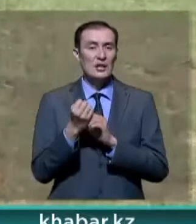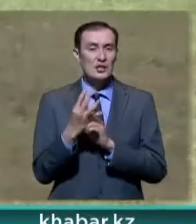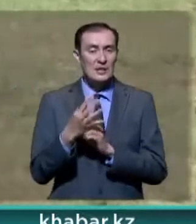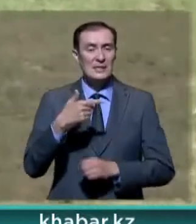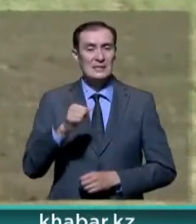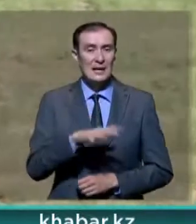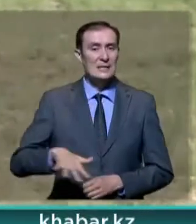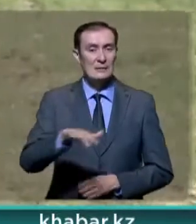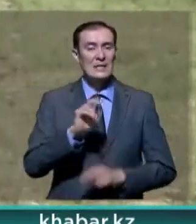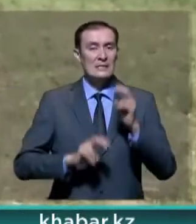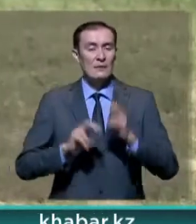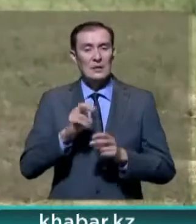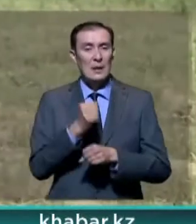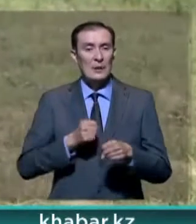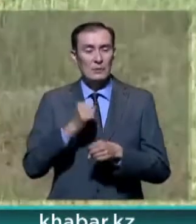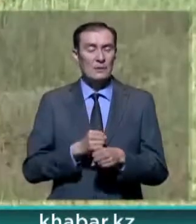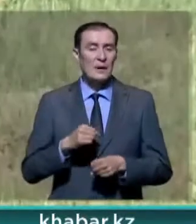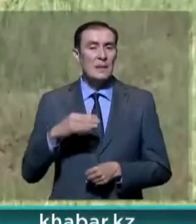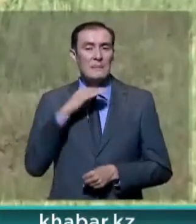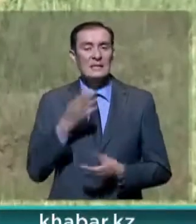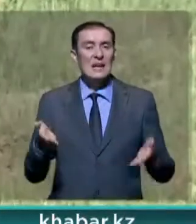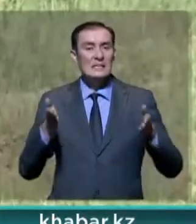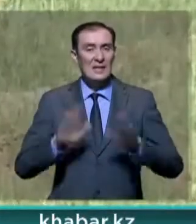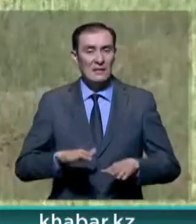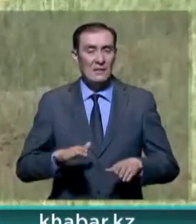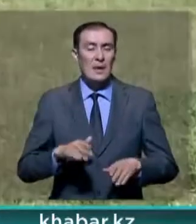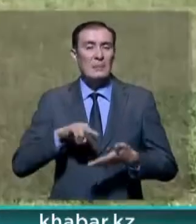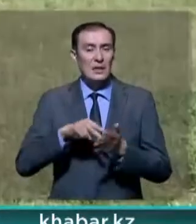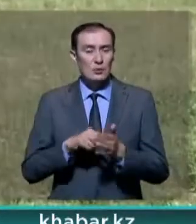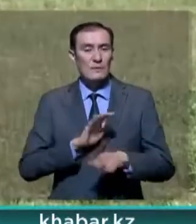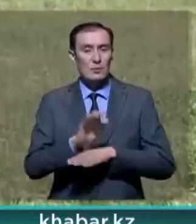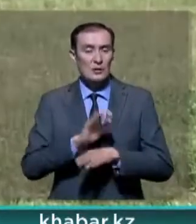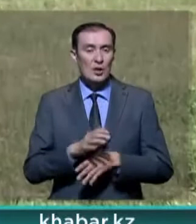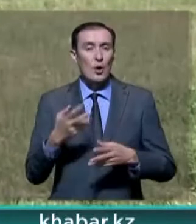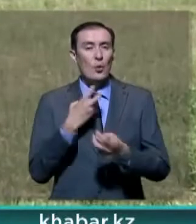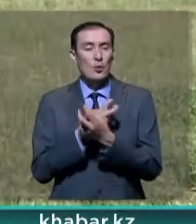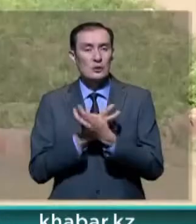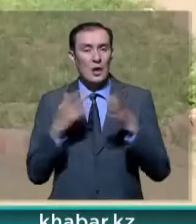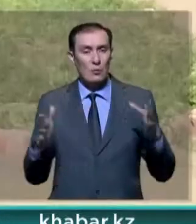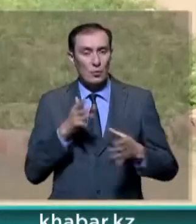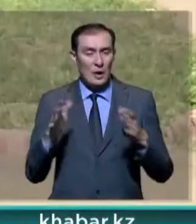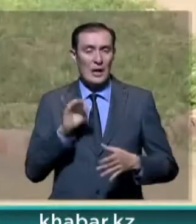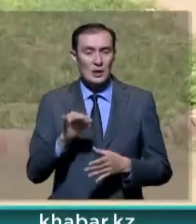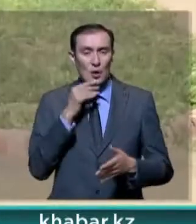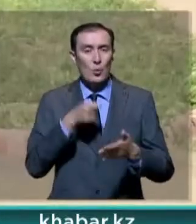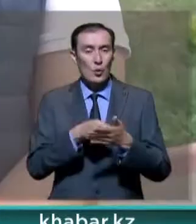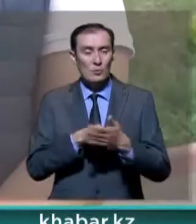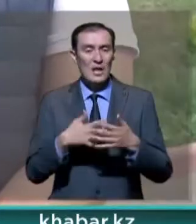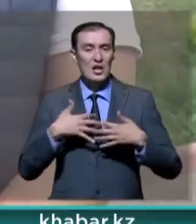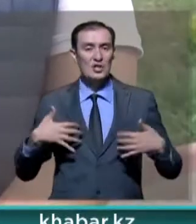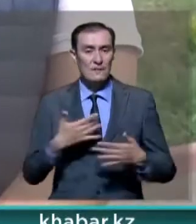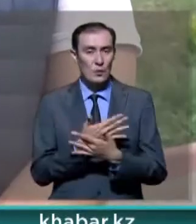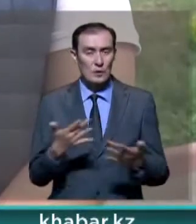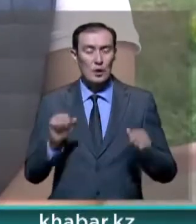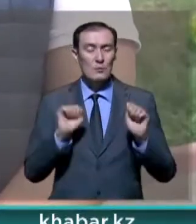14 гектарах завода для переработки субпродуктов. Из остатков сырья планируют выпускать костную муку, полуфабрикаты и корм для животных. Мы